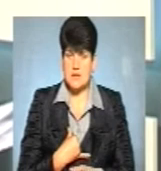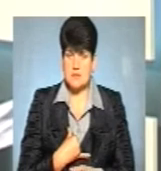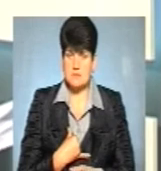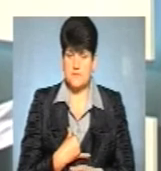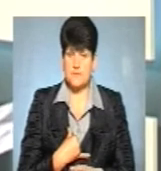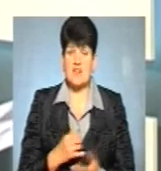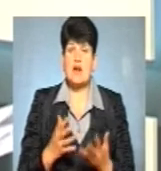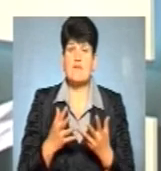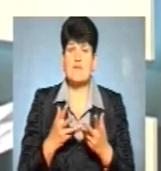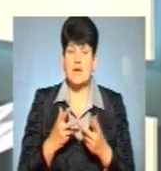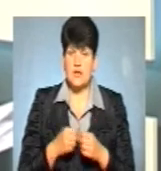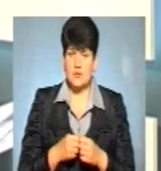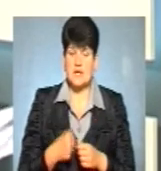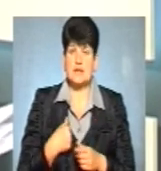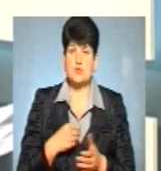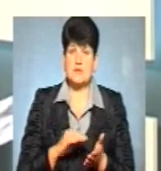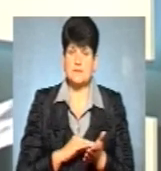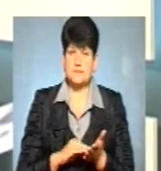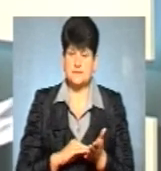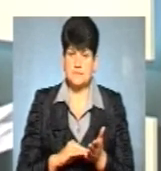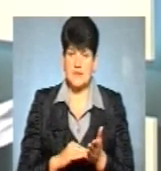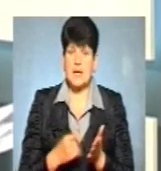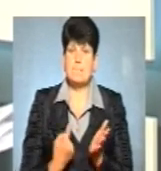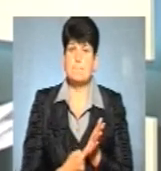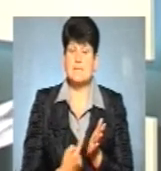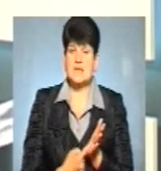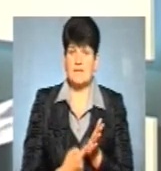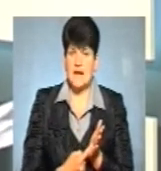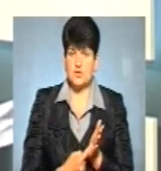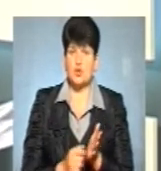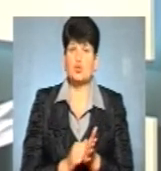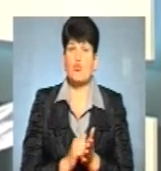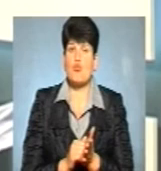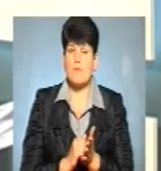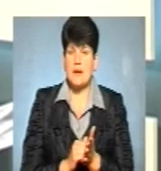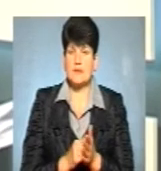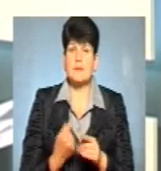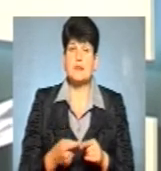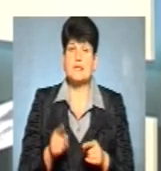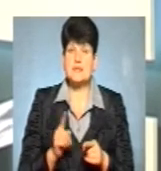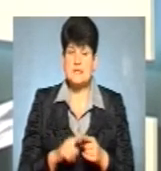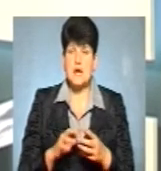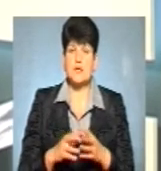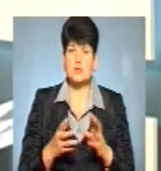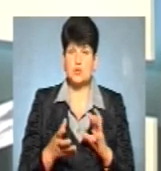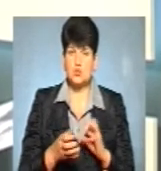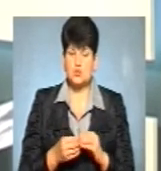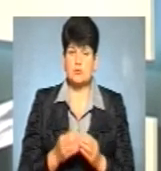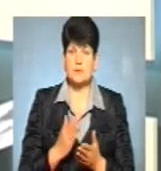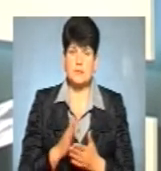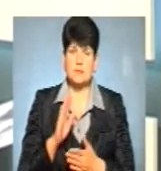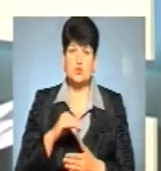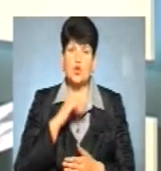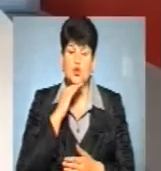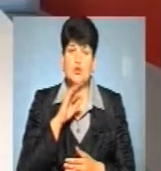вираховано, і те, що у нас задокументовано і підтверджено відповідними документами, Ця сума, вона мала би бути достатньою для